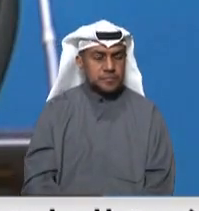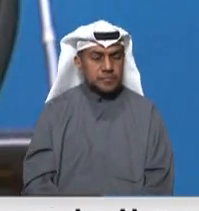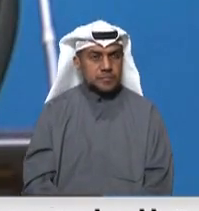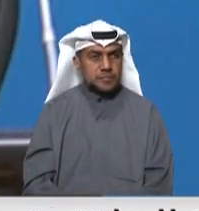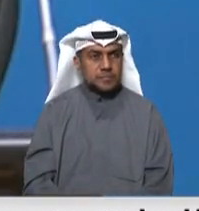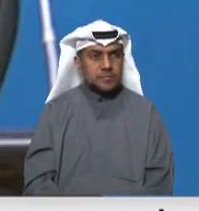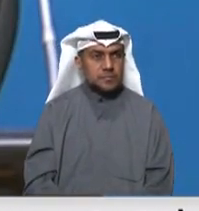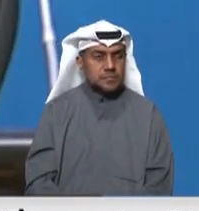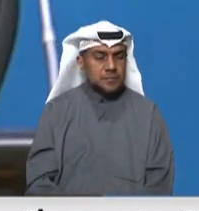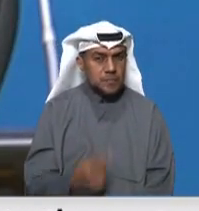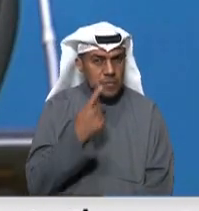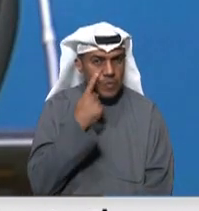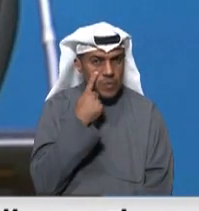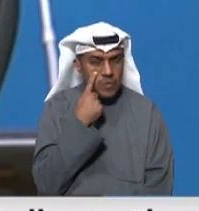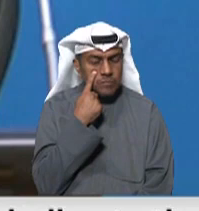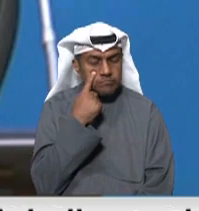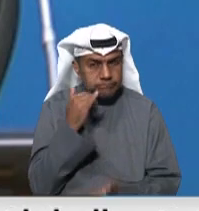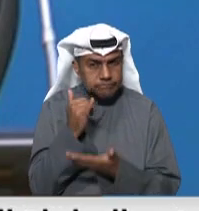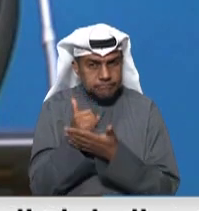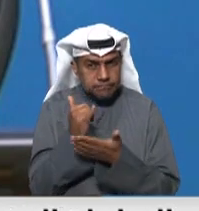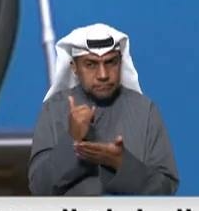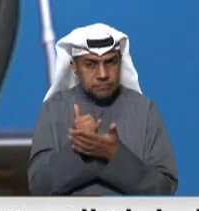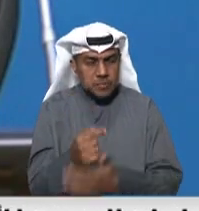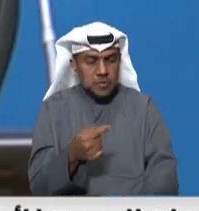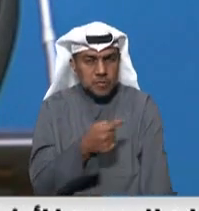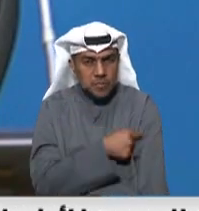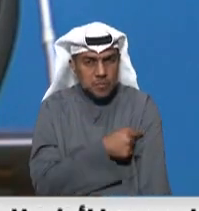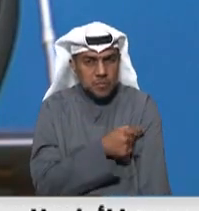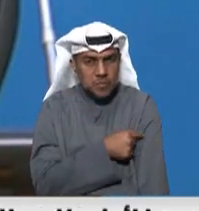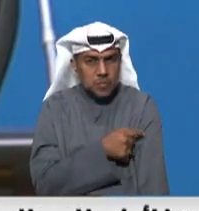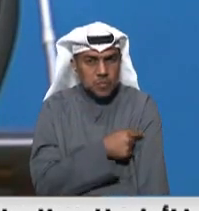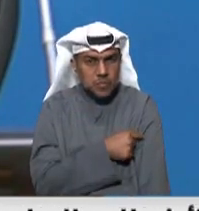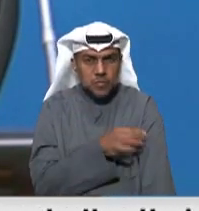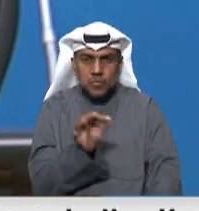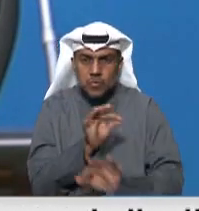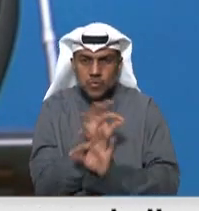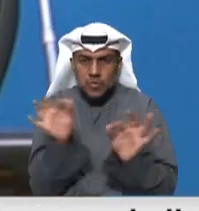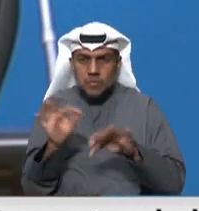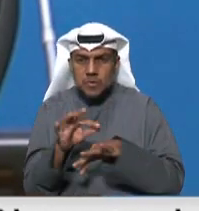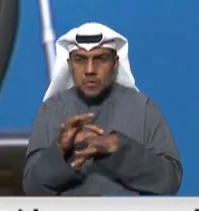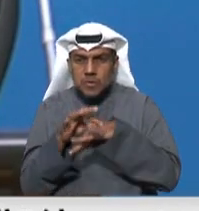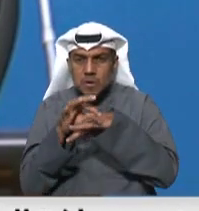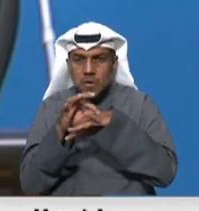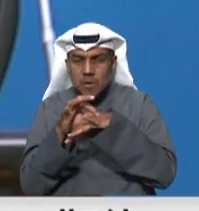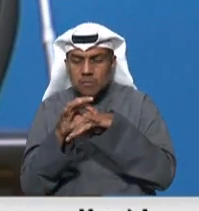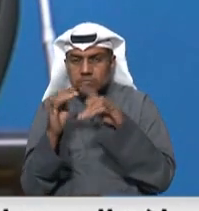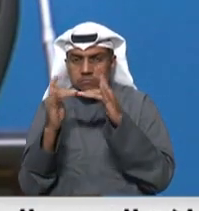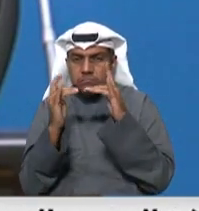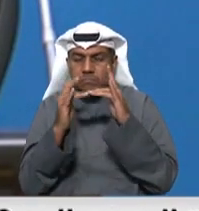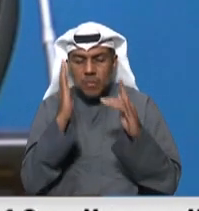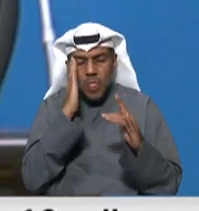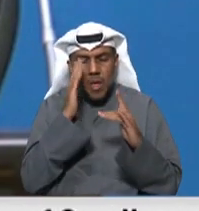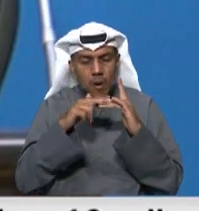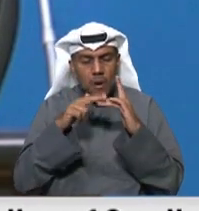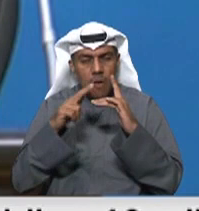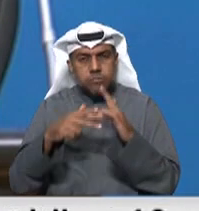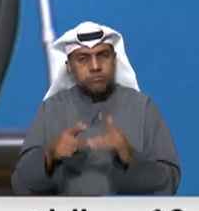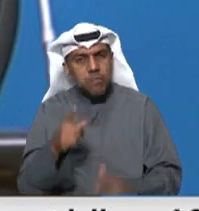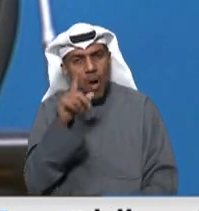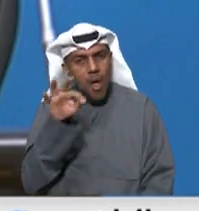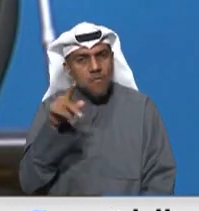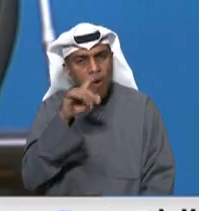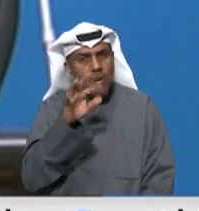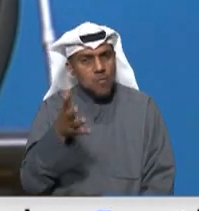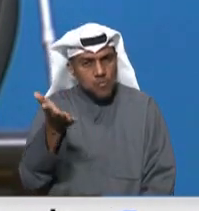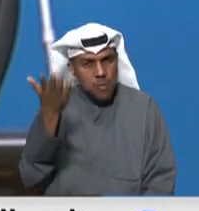الصحيه في الاساس كان المستشفى باكمله مليئا بالنازحين الالاف منهم ويقال ان